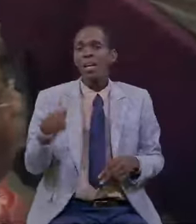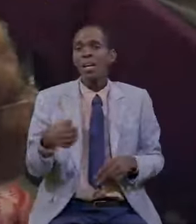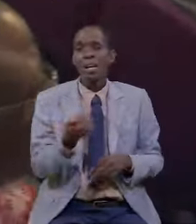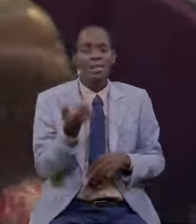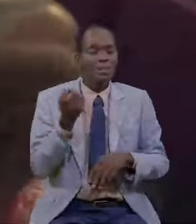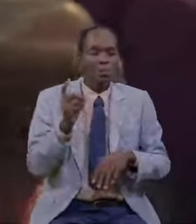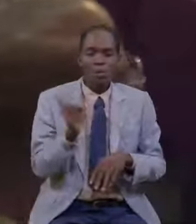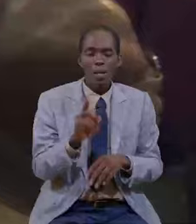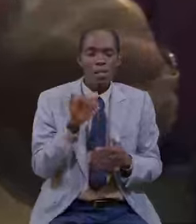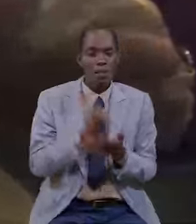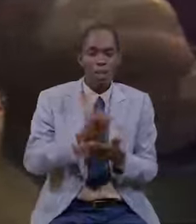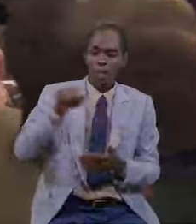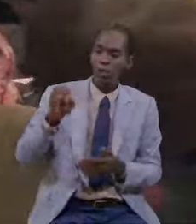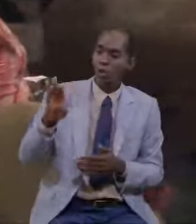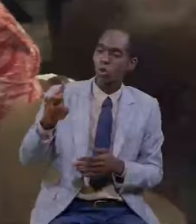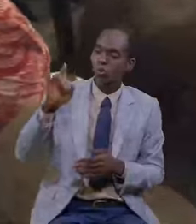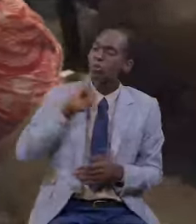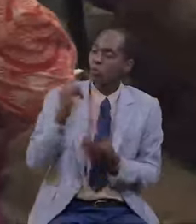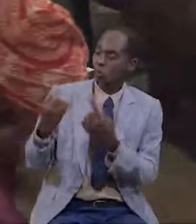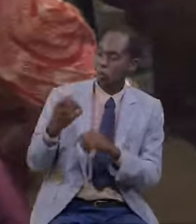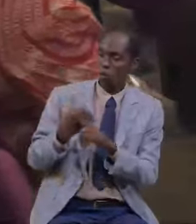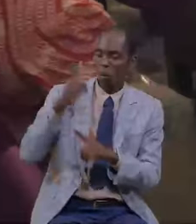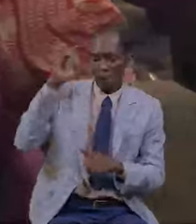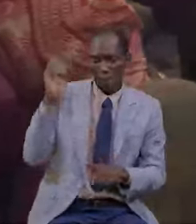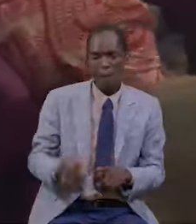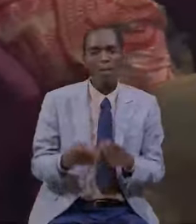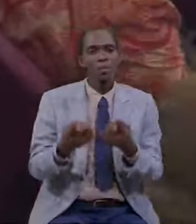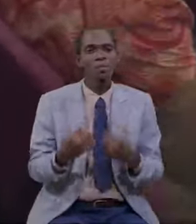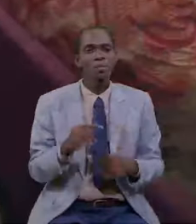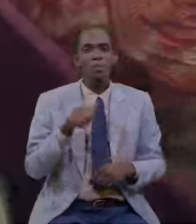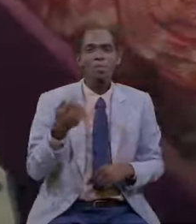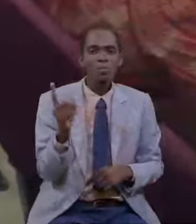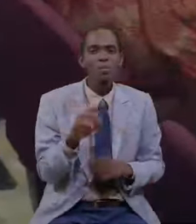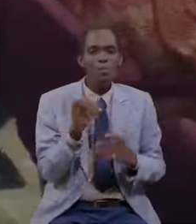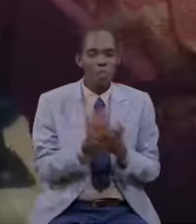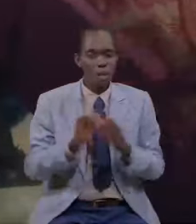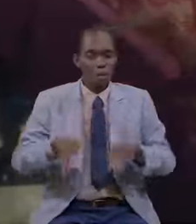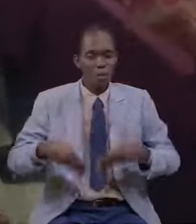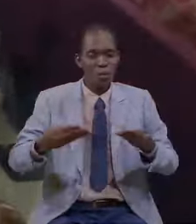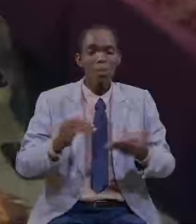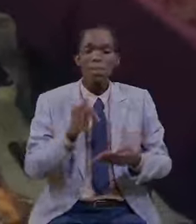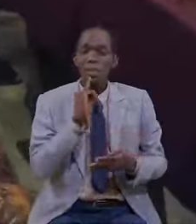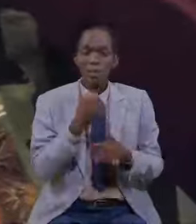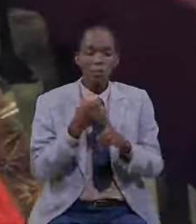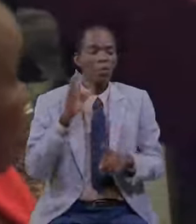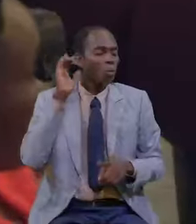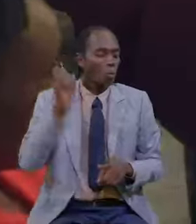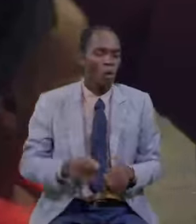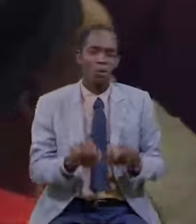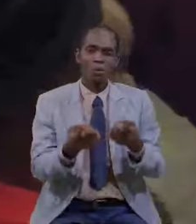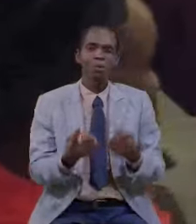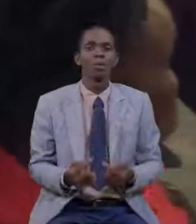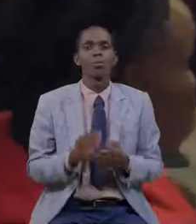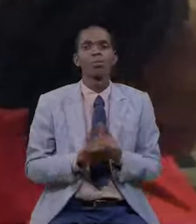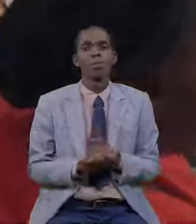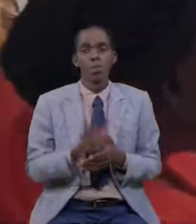Où que vienne le boulot là, ce doit venir. Où que les provisions viennent, ce doit venir à vous. Vous